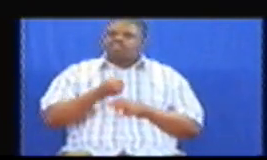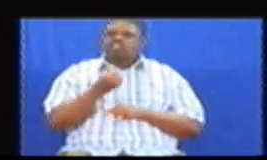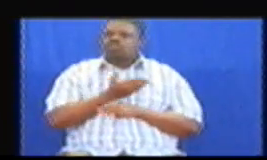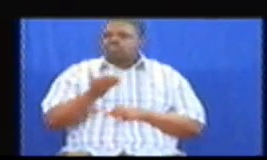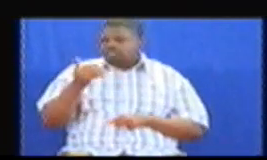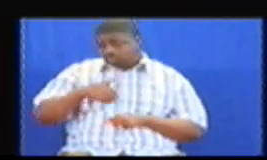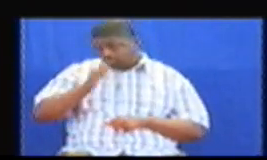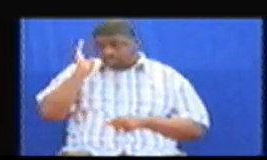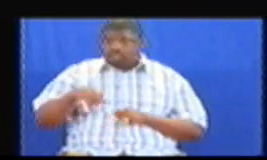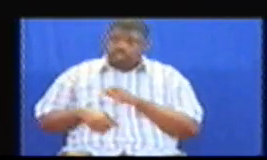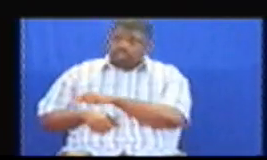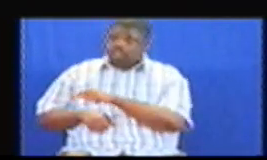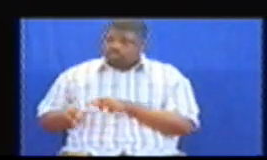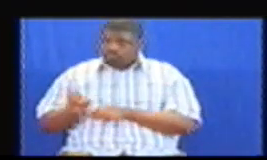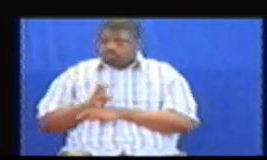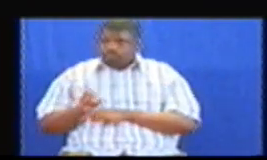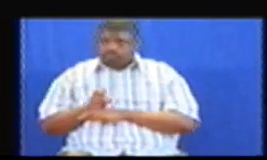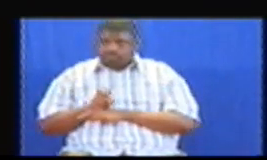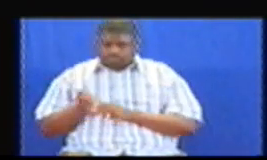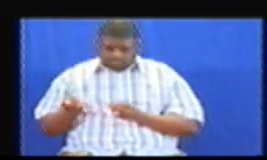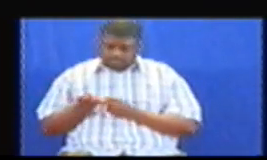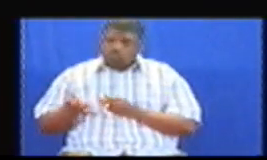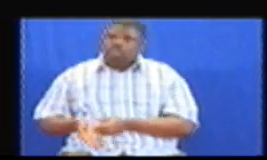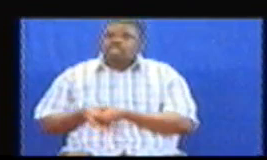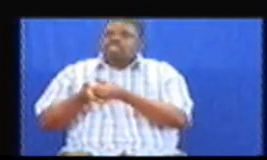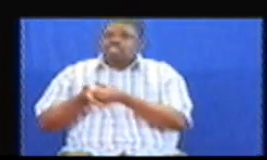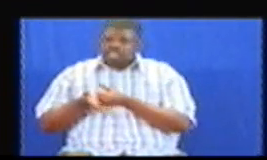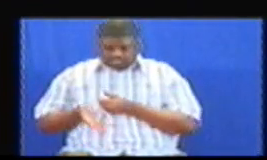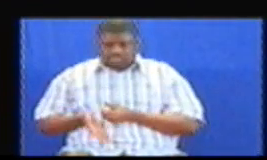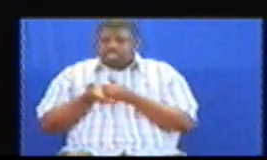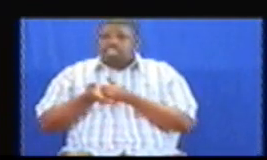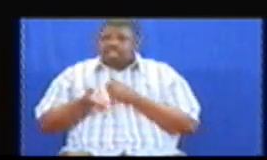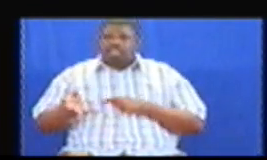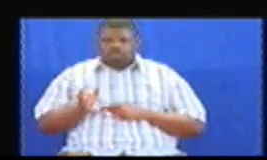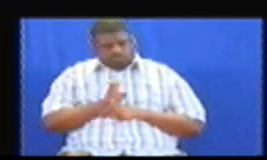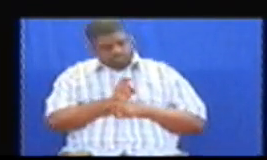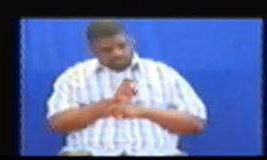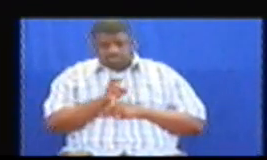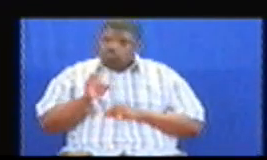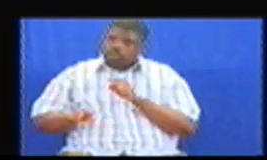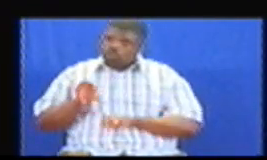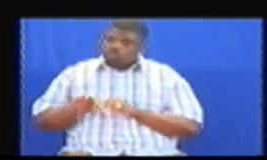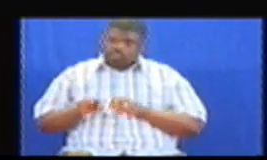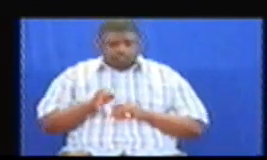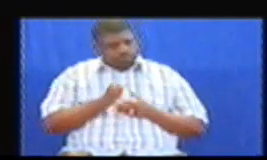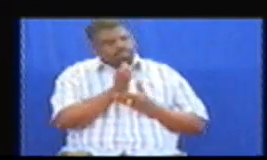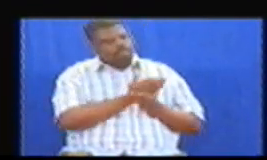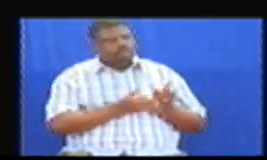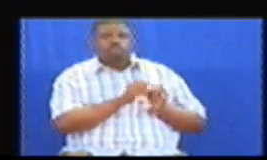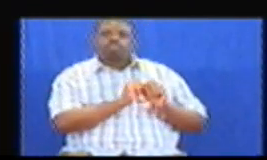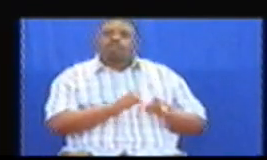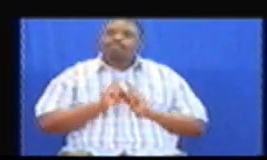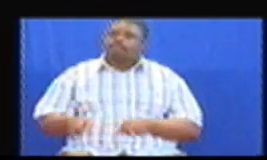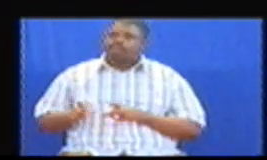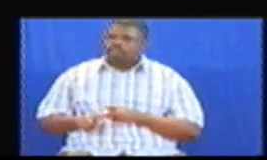serikali kusimamiwa kama kuchaguliwa kama wasaidizi wa usimamizi wa uchaguzi katika maeneo mbalimbali. Na kwenye